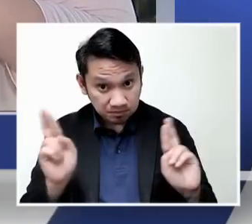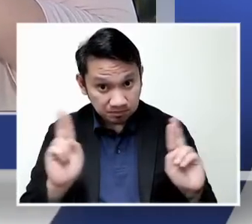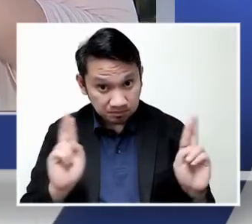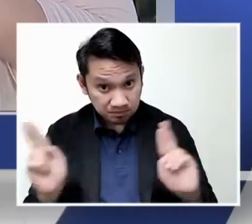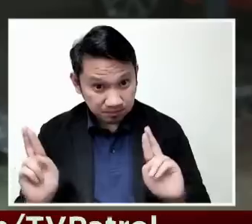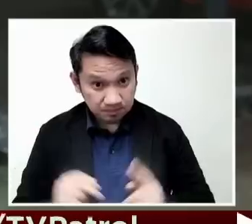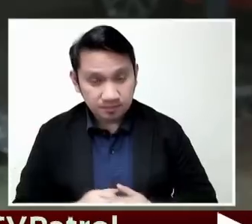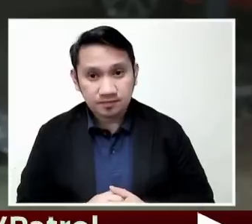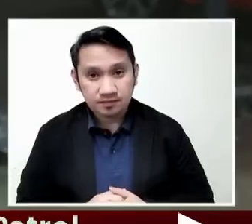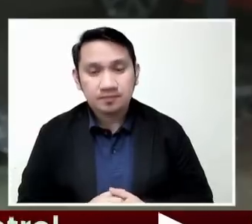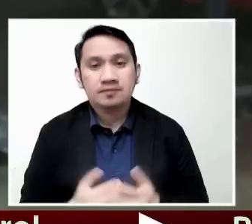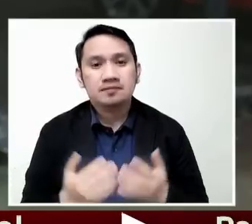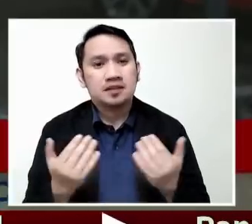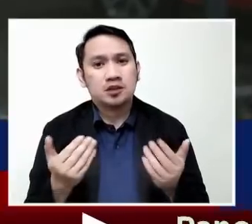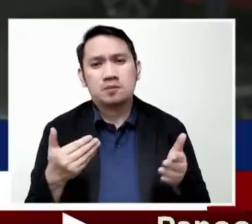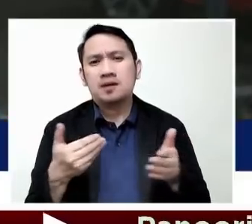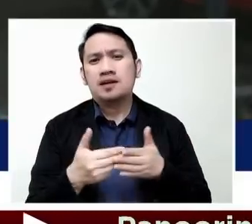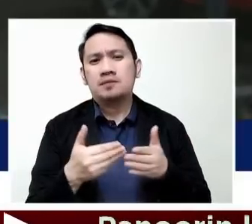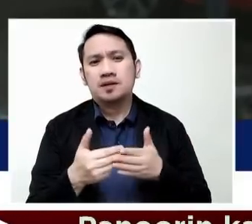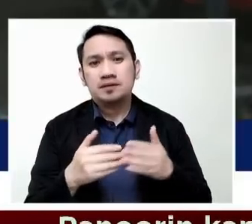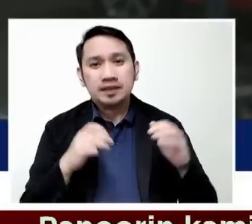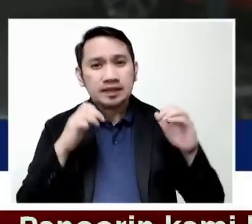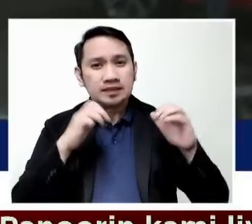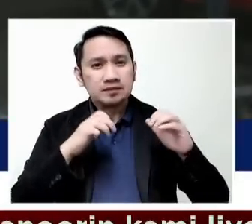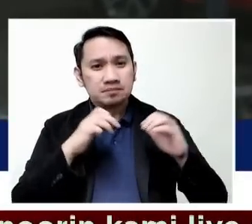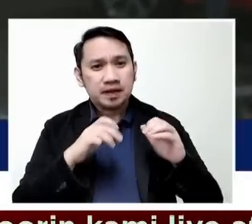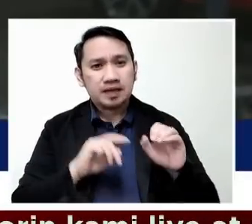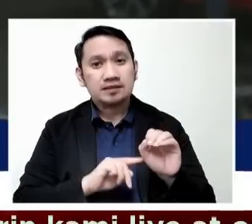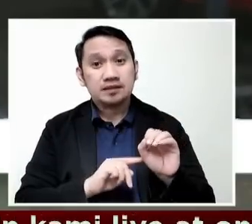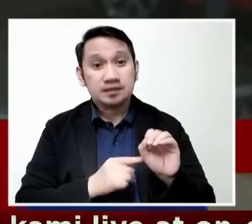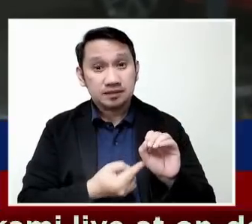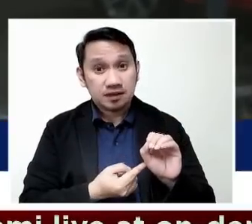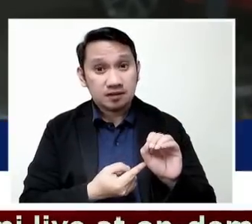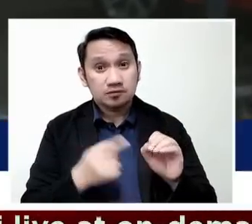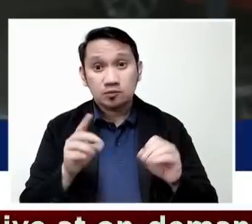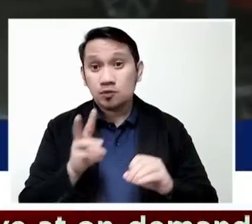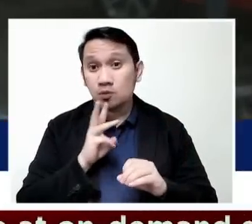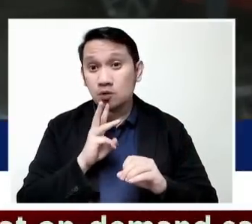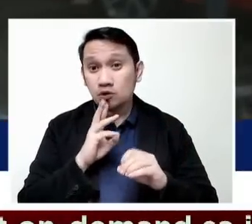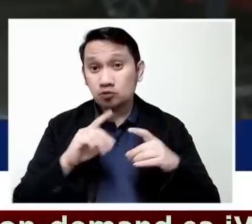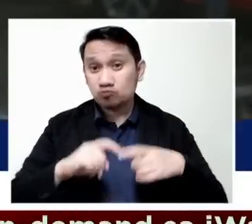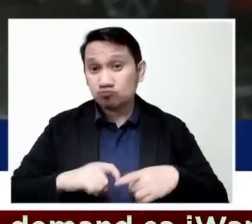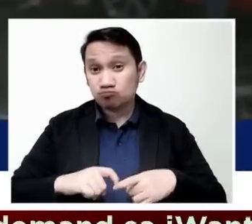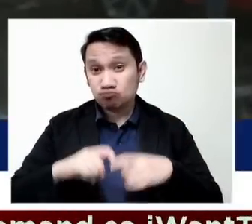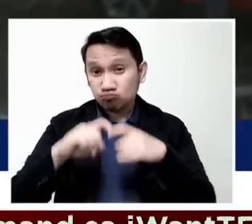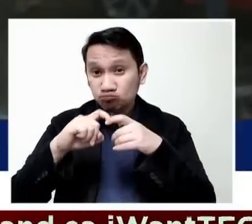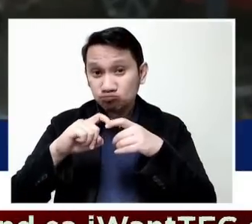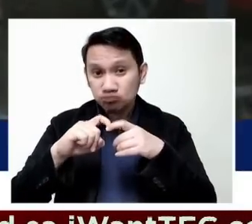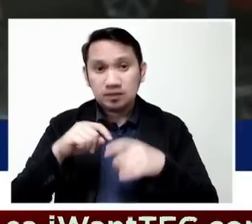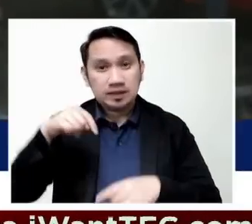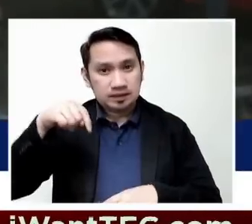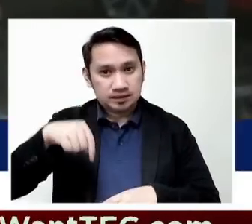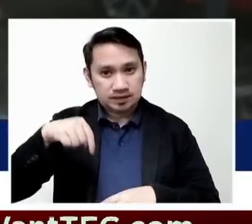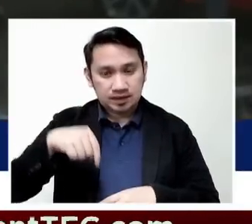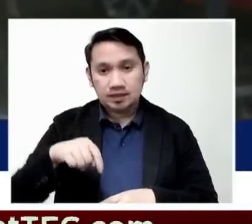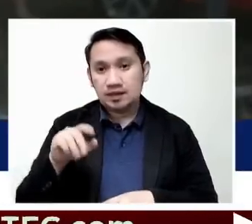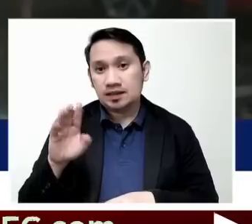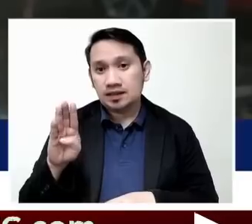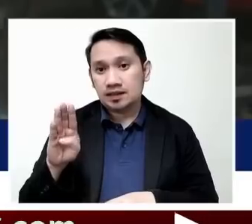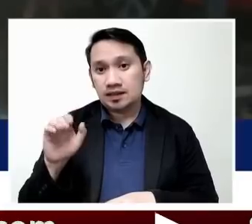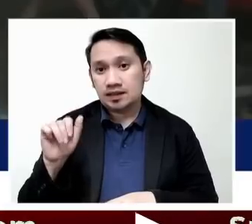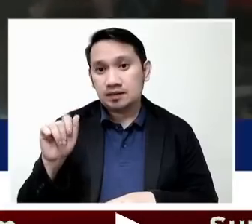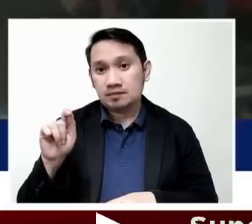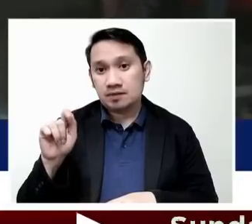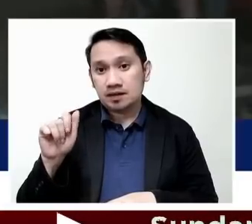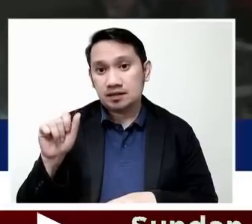Kabayan, ilang minuto na nga lang at inaasahan nang magsisimula itong water service interruption ng Maynila dito sa Batasan Hills sa Quezon